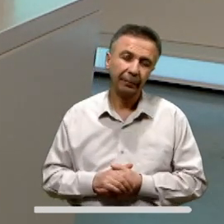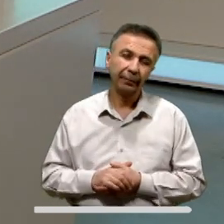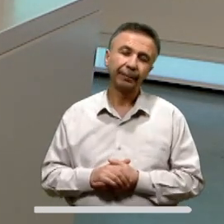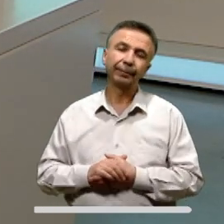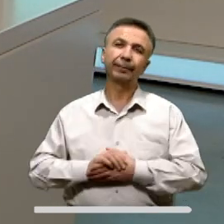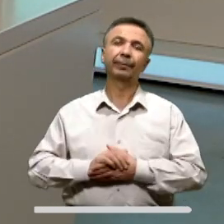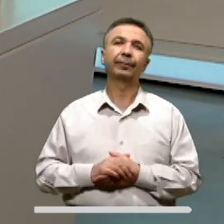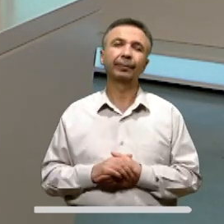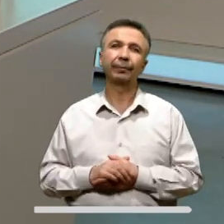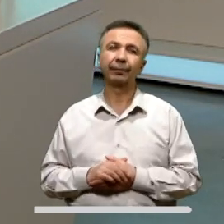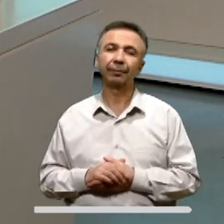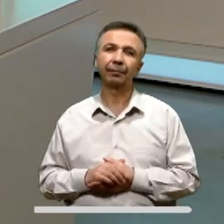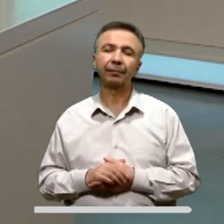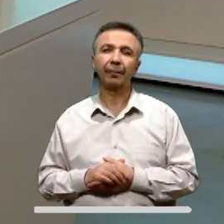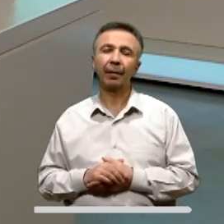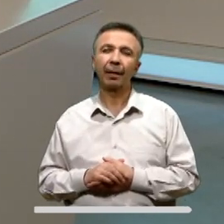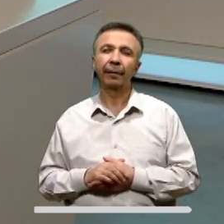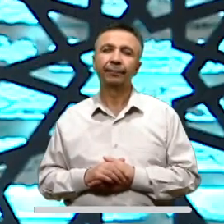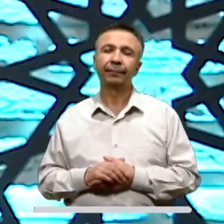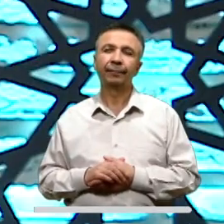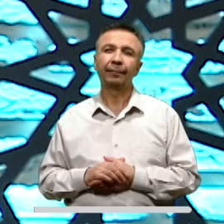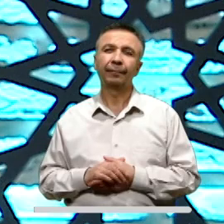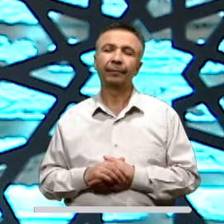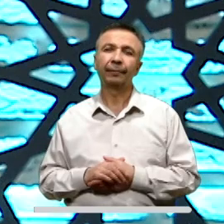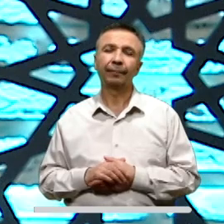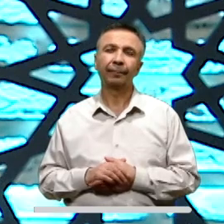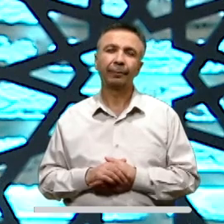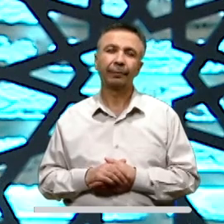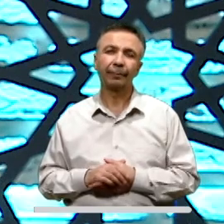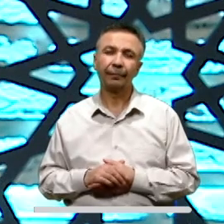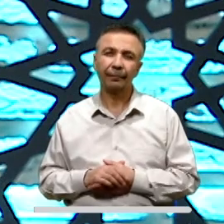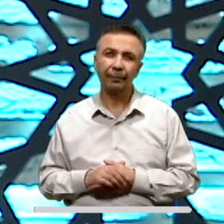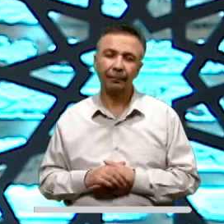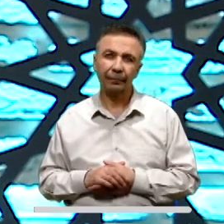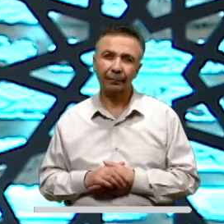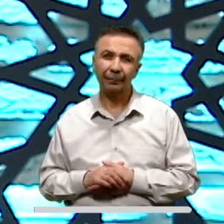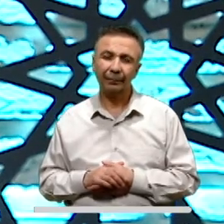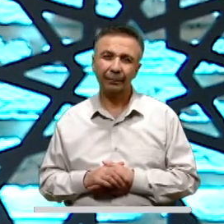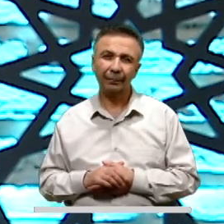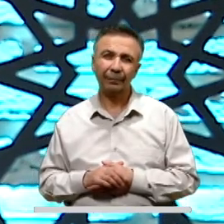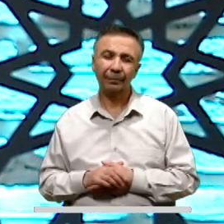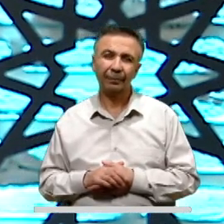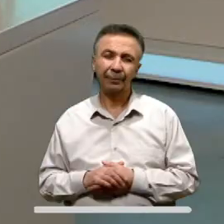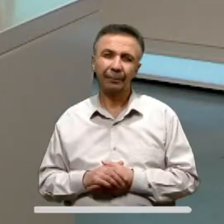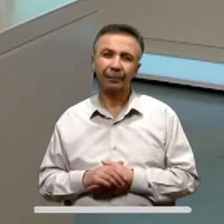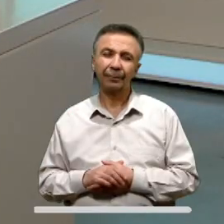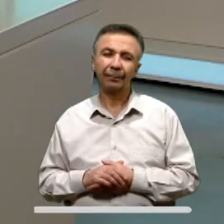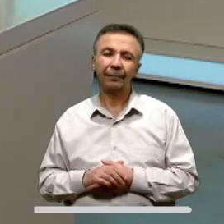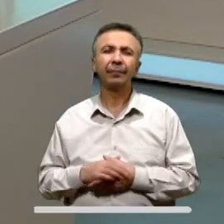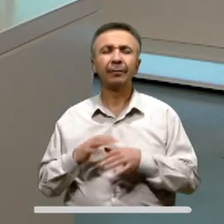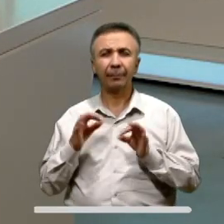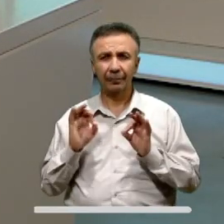hocam. Tamam. Peki. Soralım Salih Bey. Alacağınız araç şimdiden hayırlı olsun. Düzce'ye selam ediyoruz. Hayırlı akşamlar. Ne dersiniz?